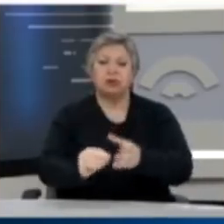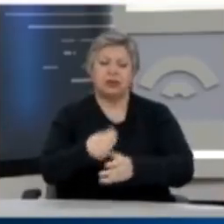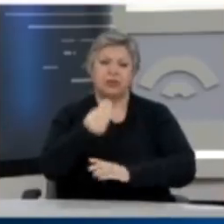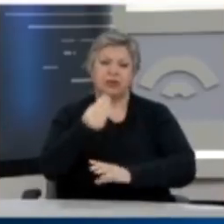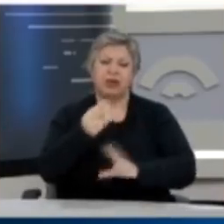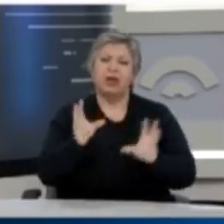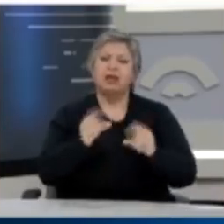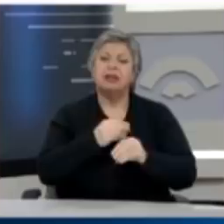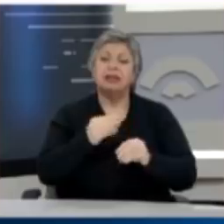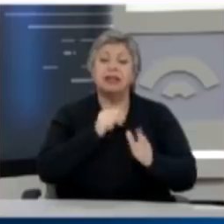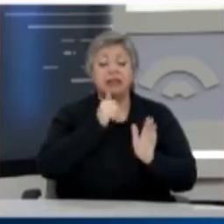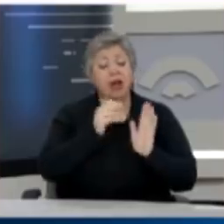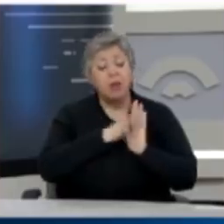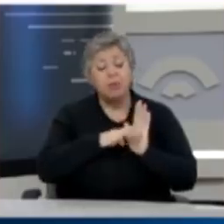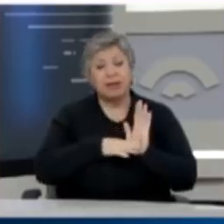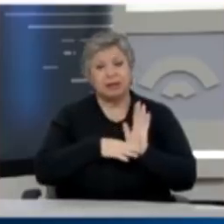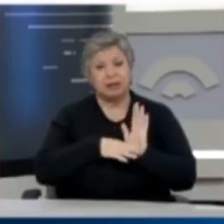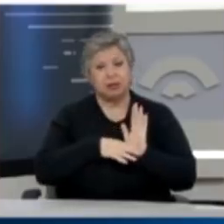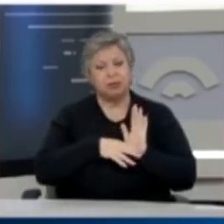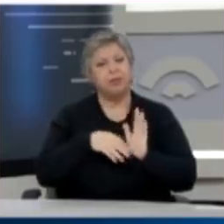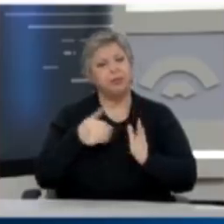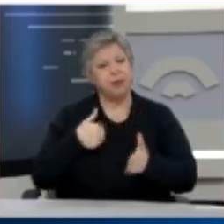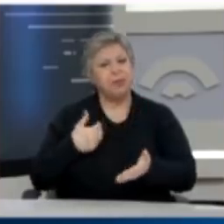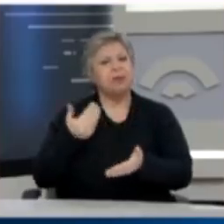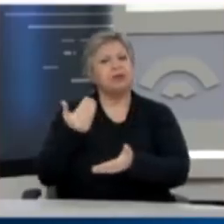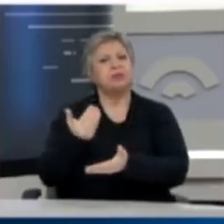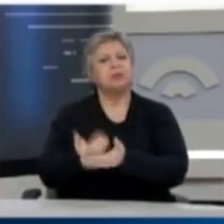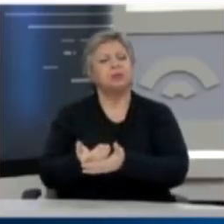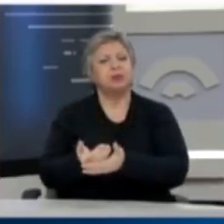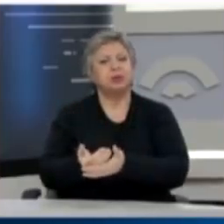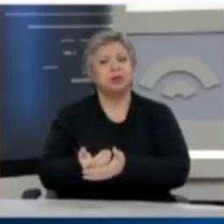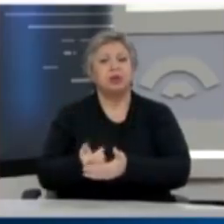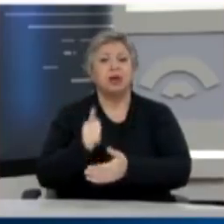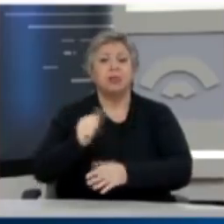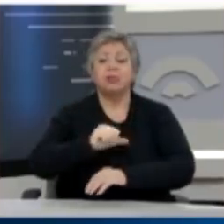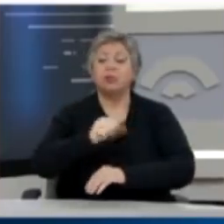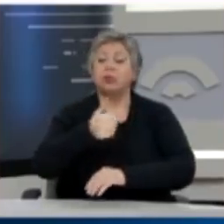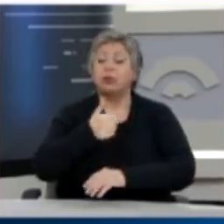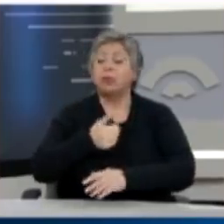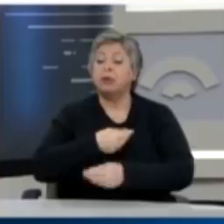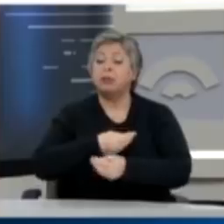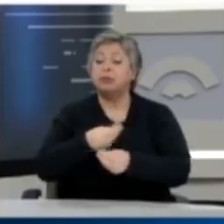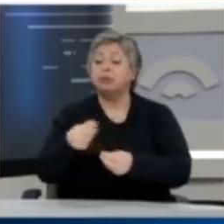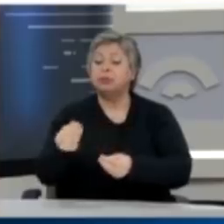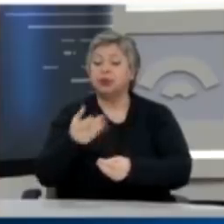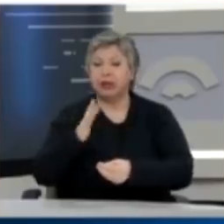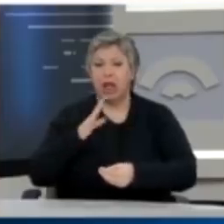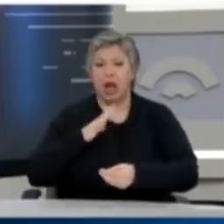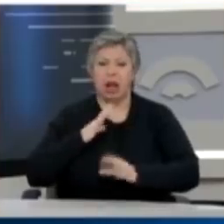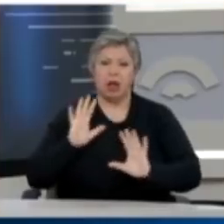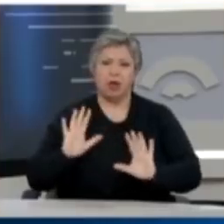Εμείς αυτές τις προτάσεις μας τις καταθέτουμε πρώτα και κύρια στην εργατική τάξη, στο λαό, με στόχο να